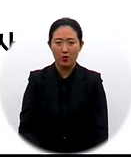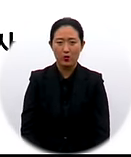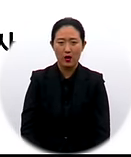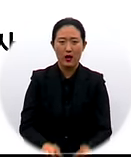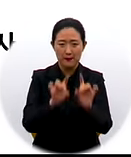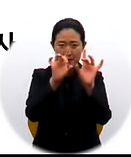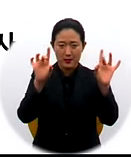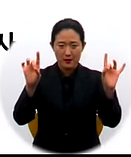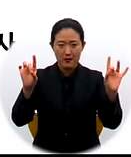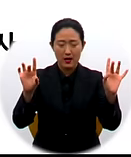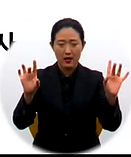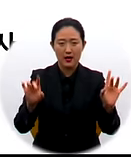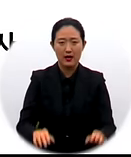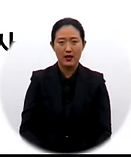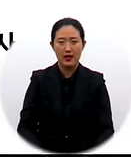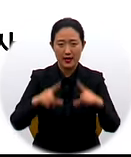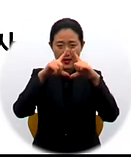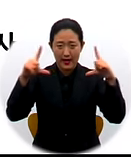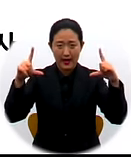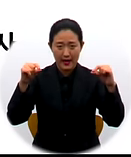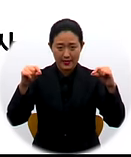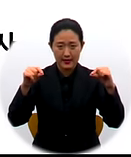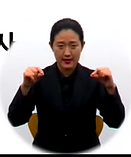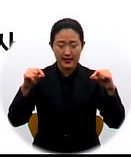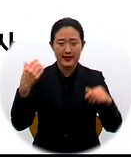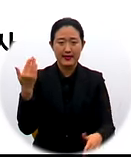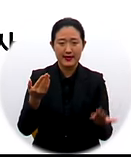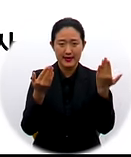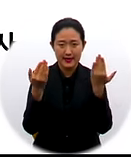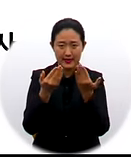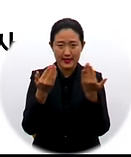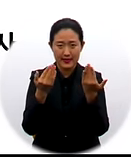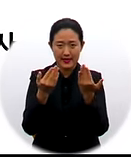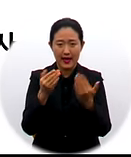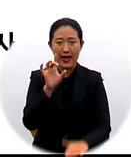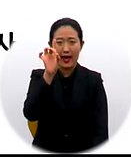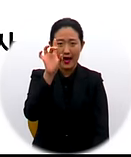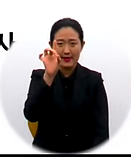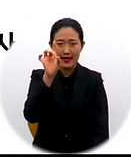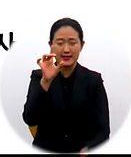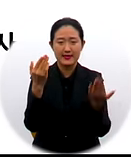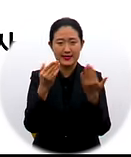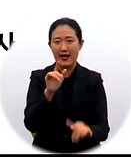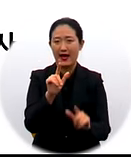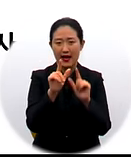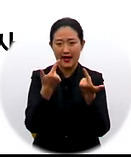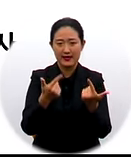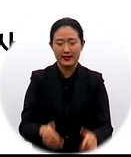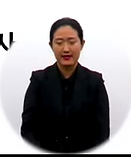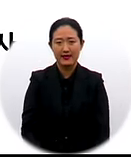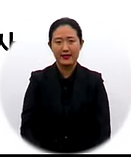어떤 직무들을 의미할 텐데 말씀드리는 것처럼 이 카드들은 단 하나의 직무가 아닌 겁니다. 예를 들면 시장을